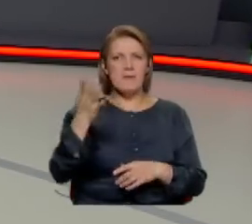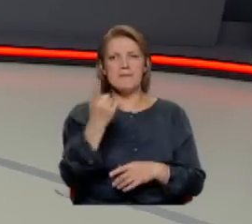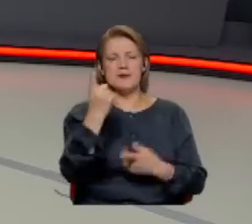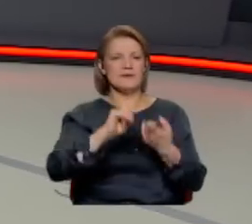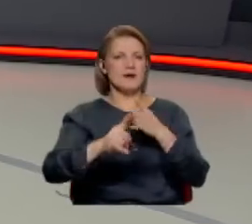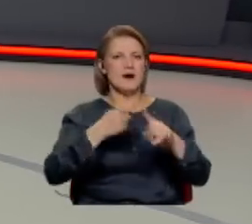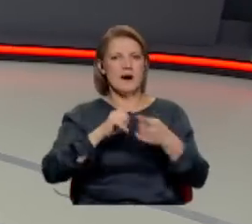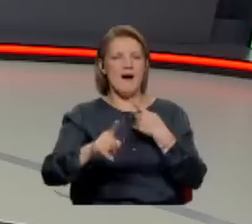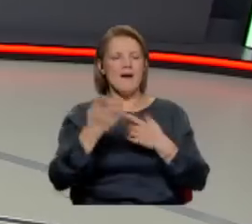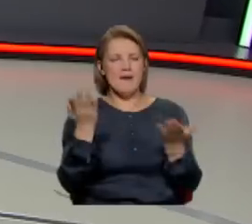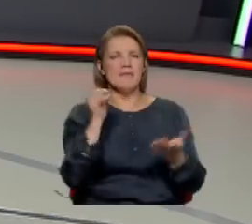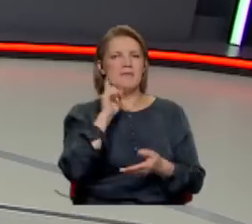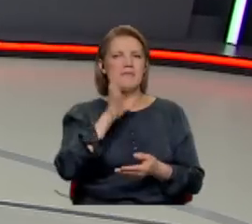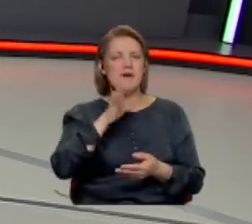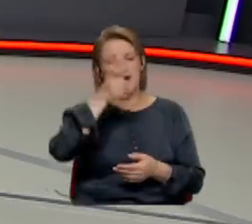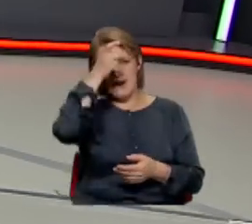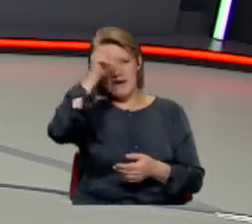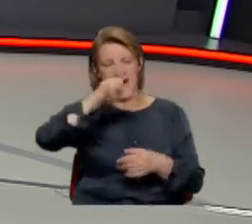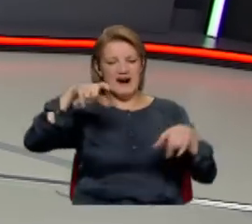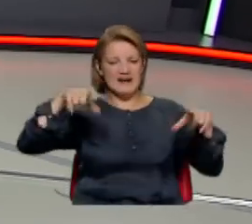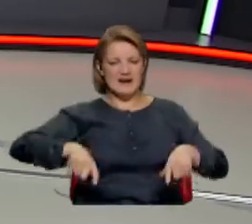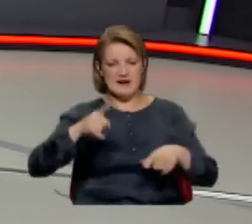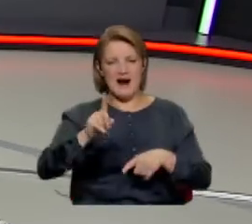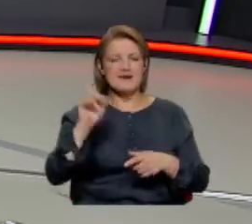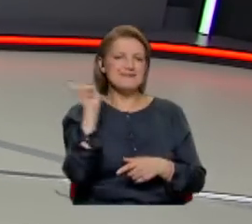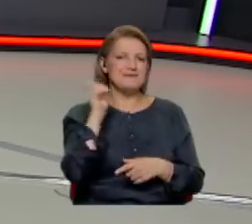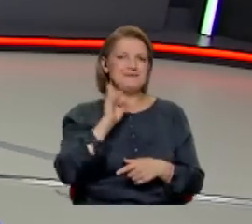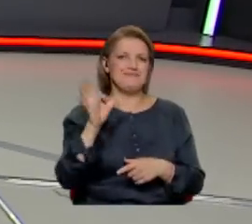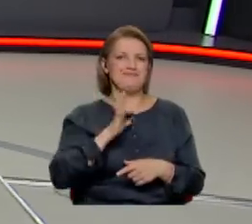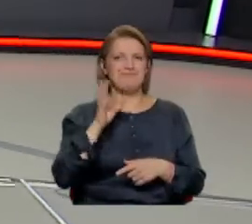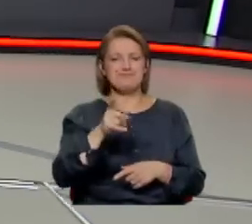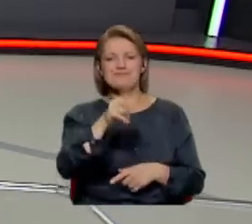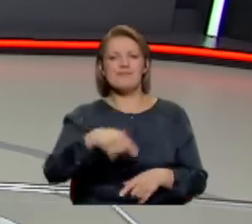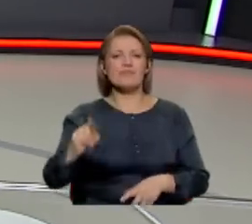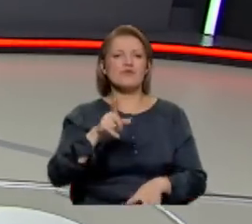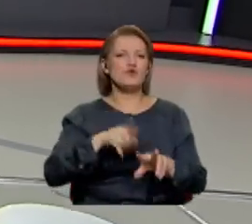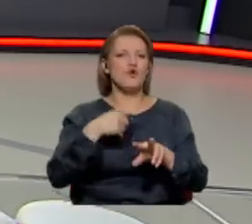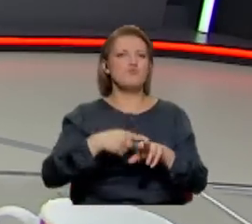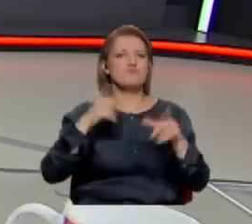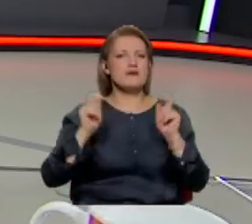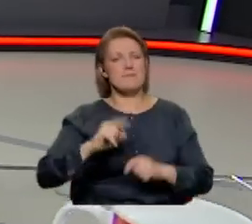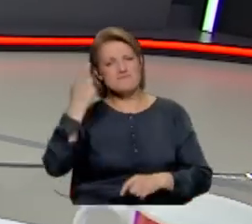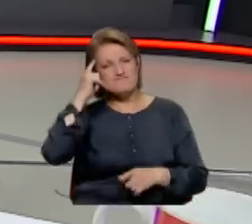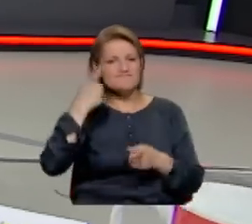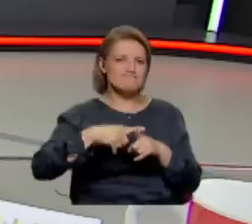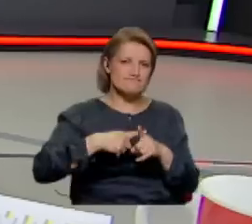bir siyasi eliti var Türkiye sahnesini siyaset sahnesinin elleri var filan onları yorumlayanların